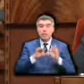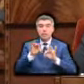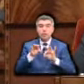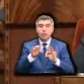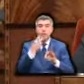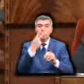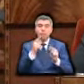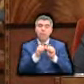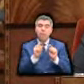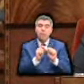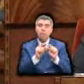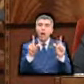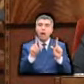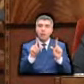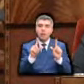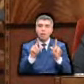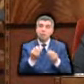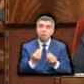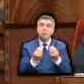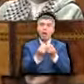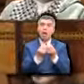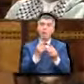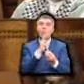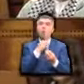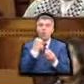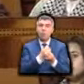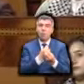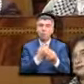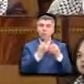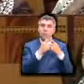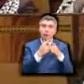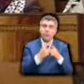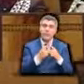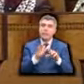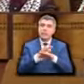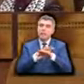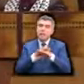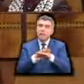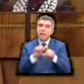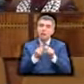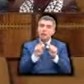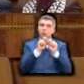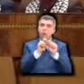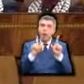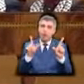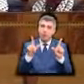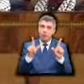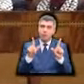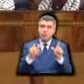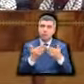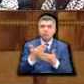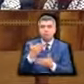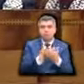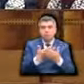هي اللي خصها تواكبها الحكومة، تواكبها أيضا برؤية بسياسة عمومية واضحة، سياسة عمومية اللي خصنا